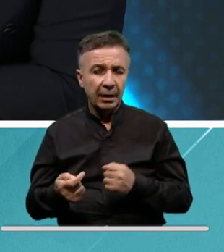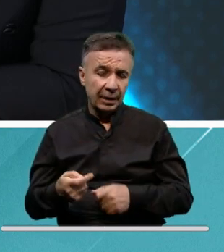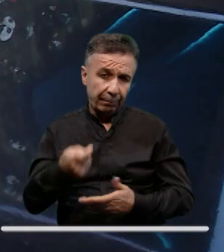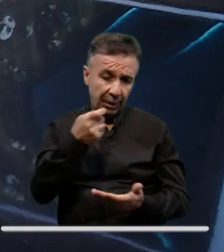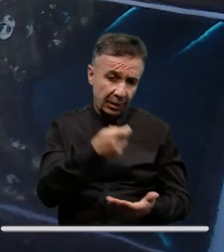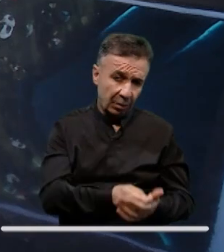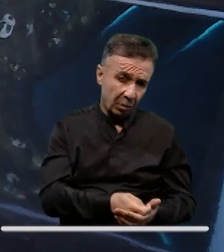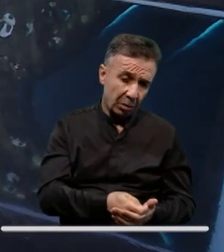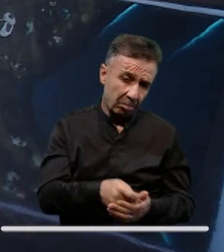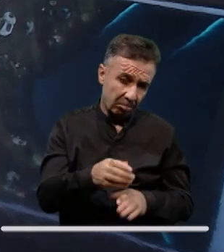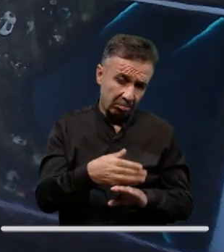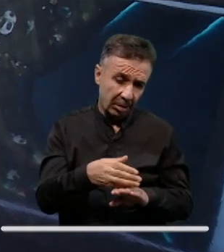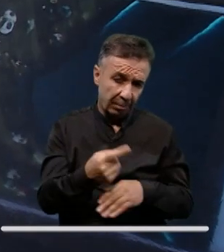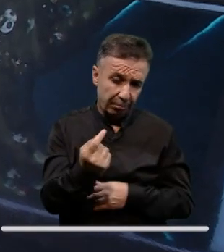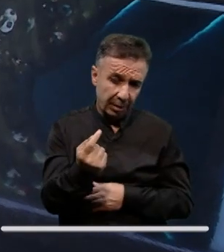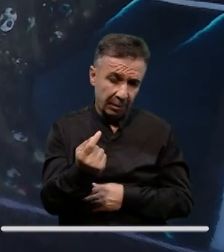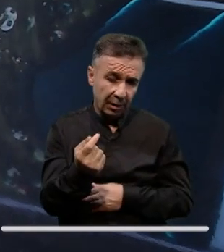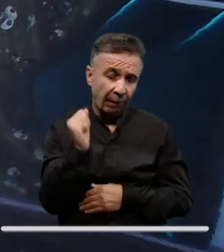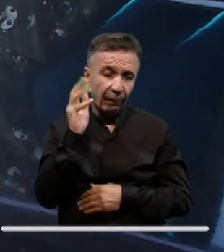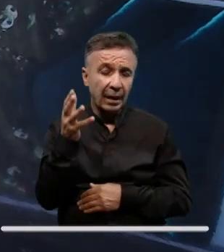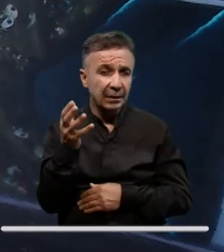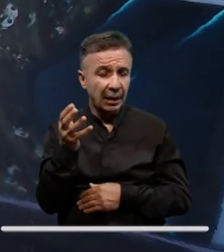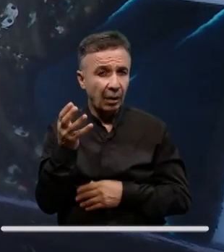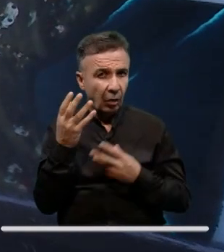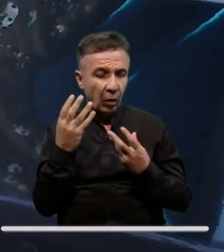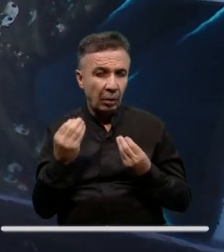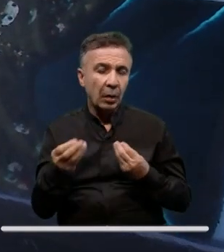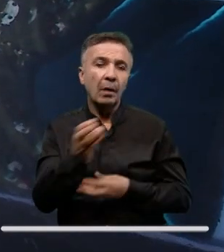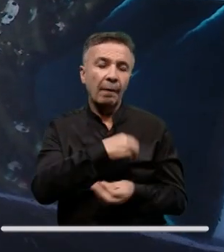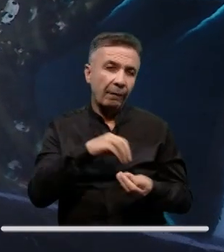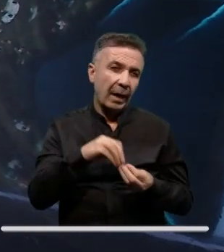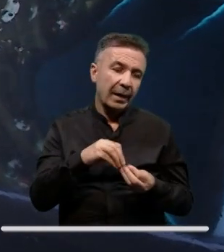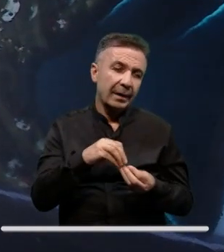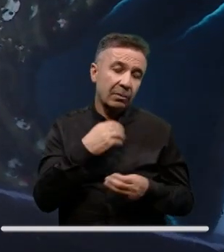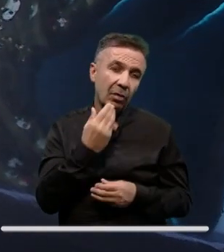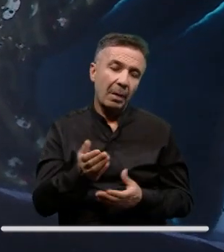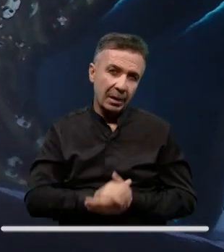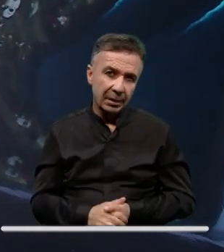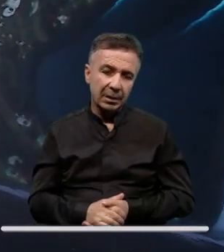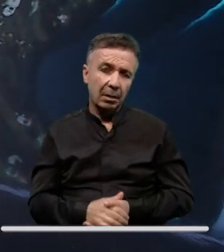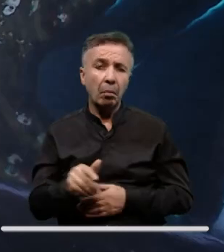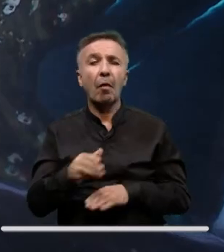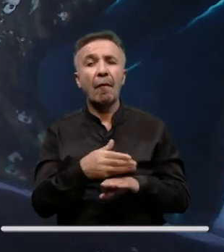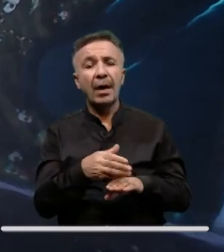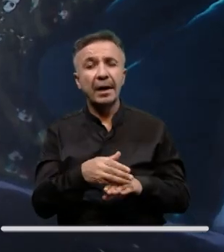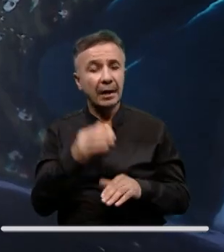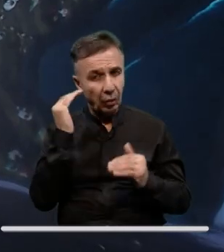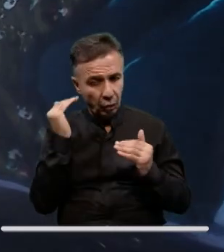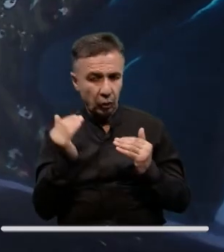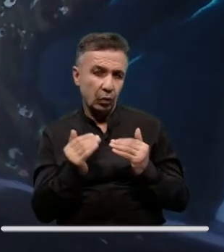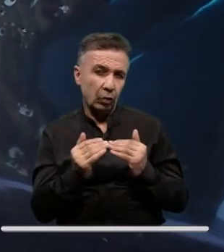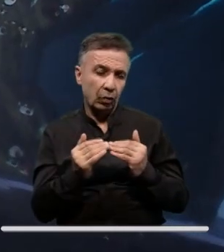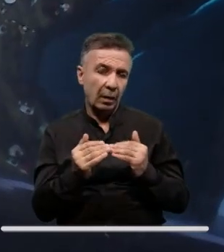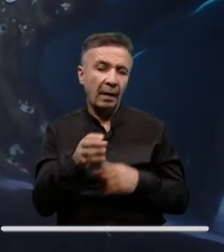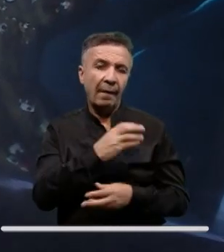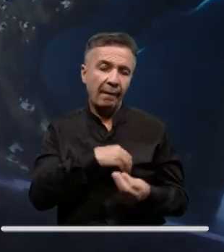göre vadede bir miktar fazla olması onu faiz yapmaz bu vade meşru vaded